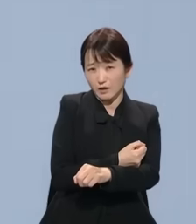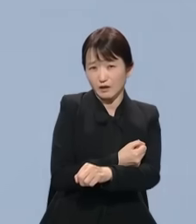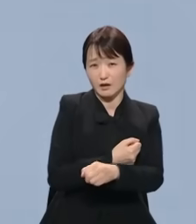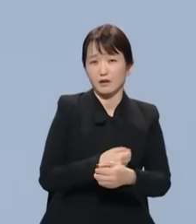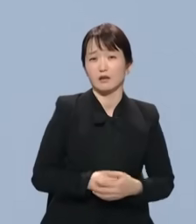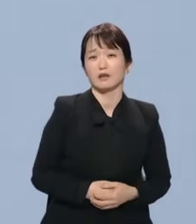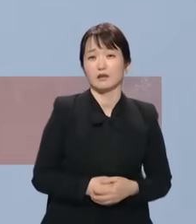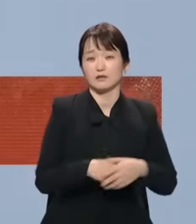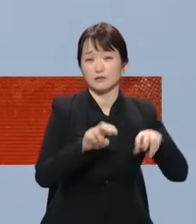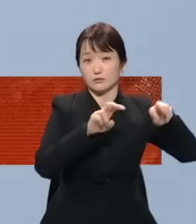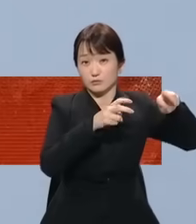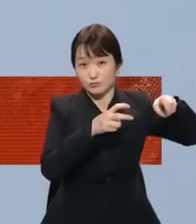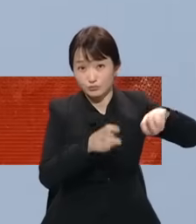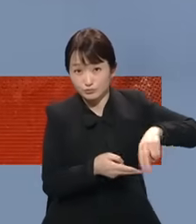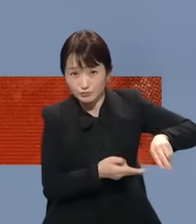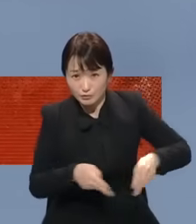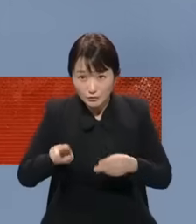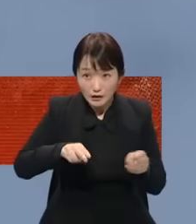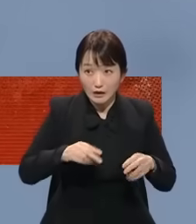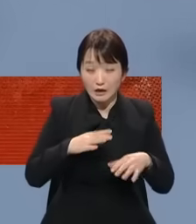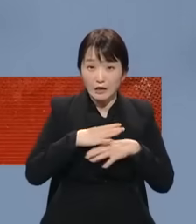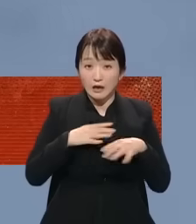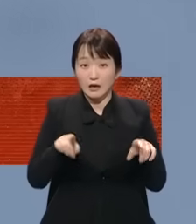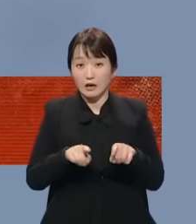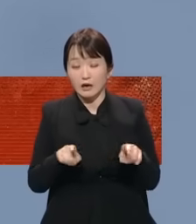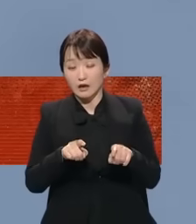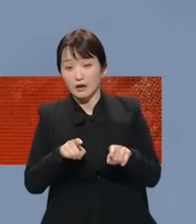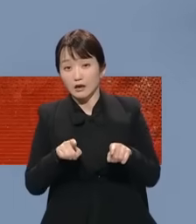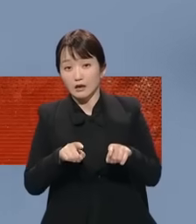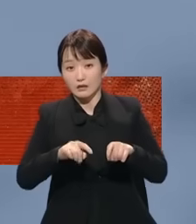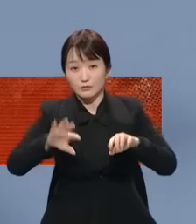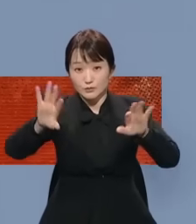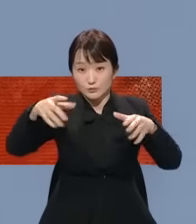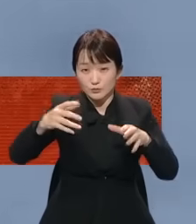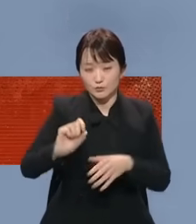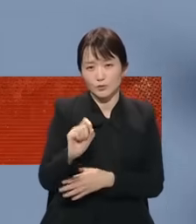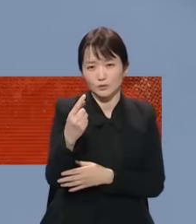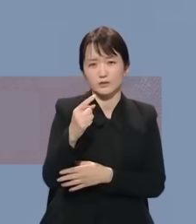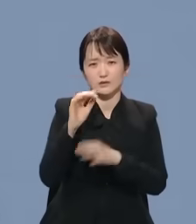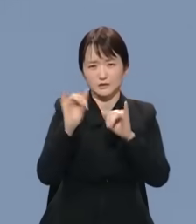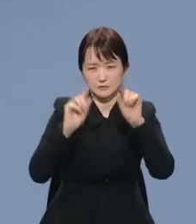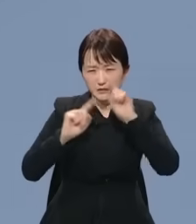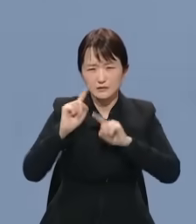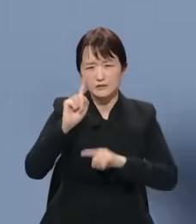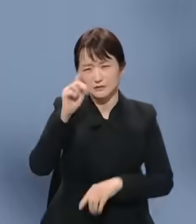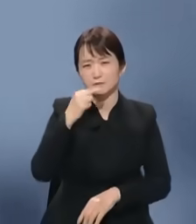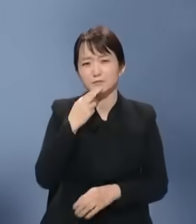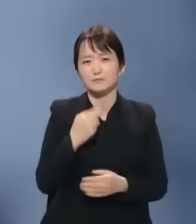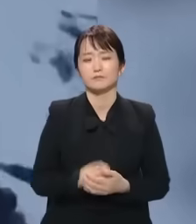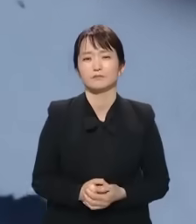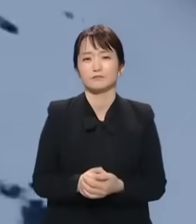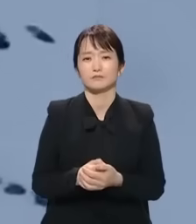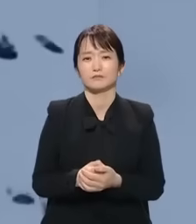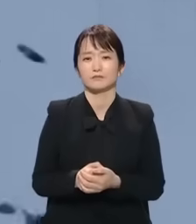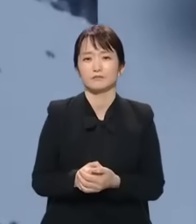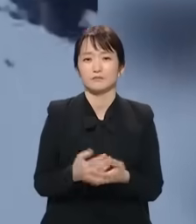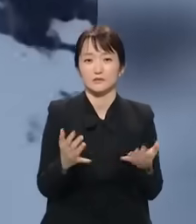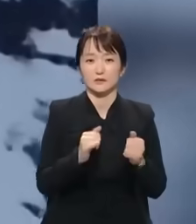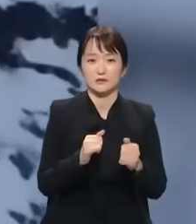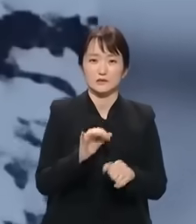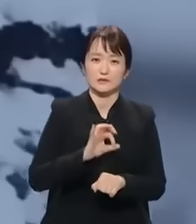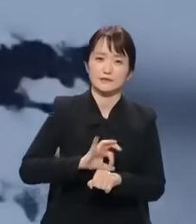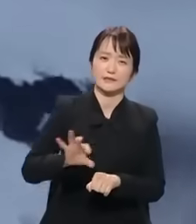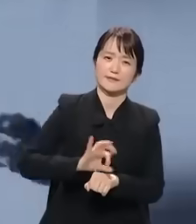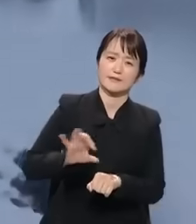겁니다. 슬로프에 있던 사람들 역시 패닉에 빠졌고요. 다행히 돌풍으로 크게 다친 사람들은 없었다는데 사람들, 직원들이 아니라는 대체